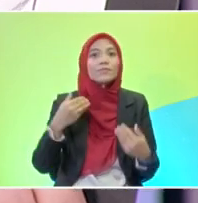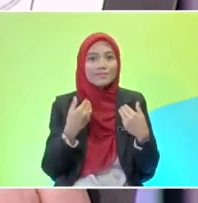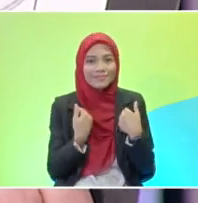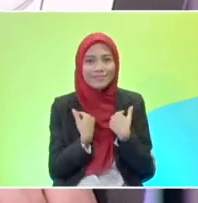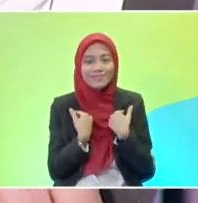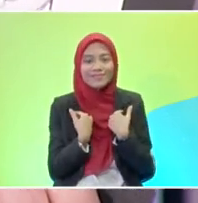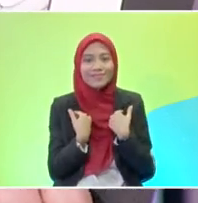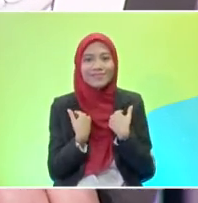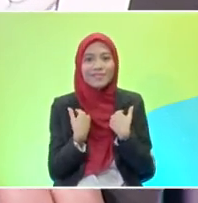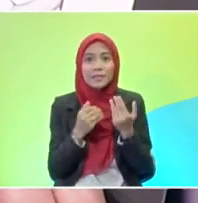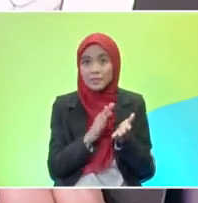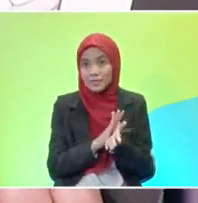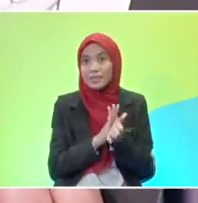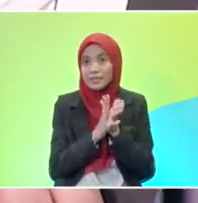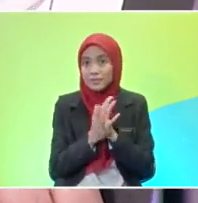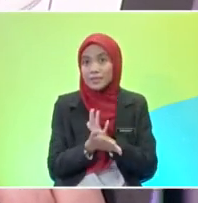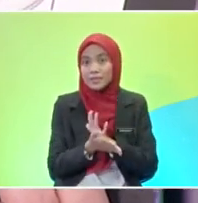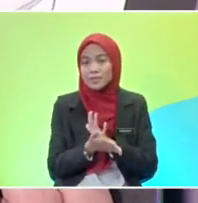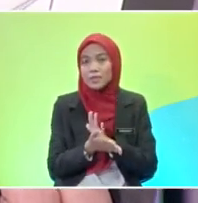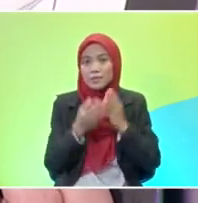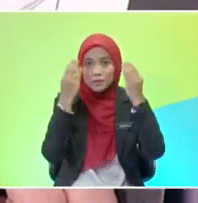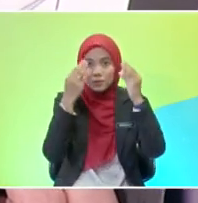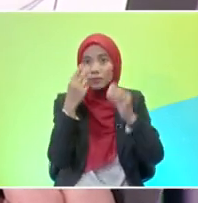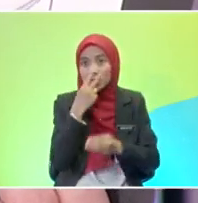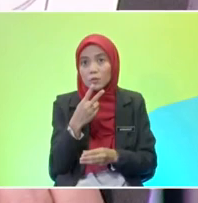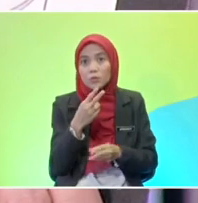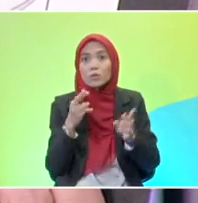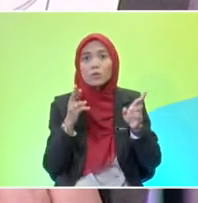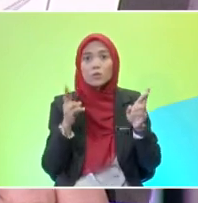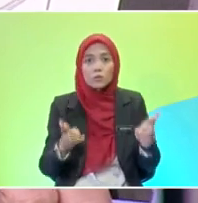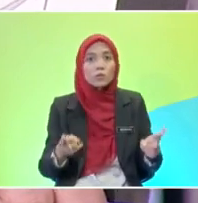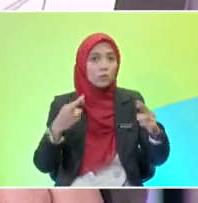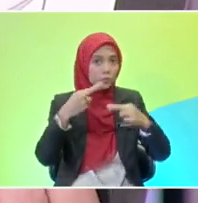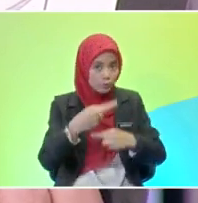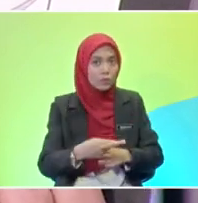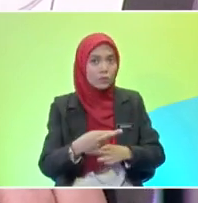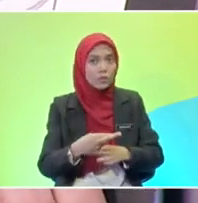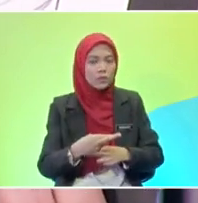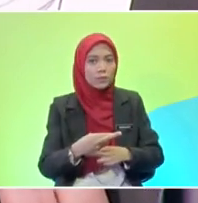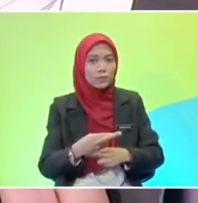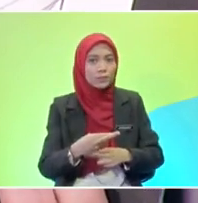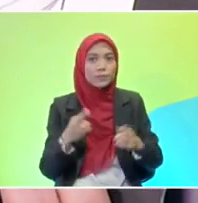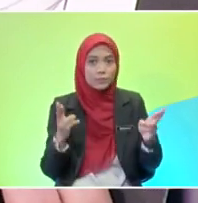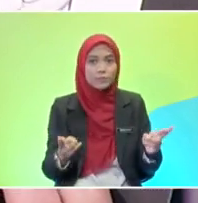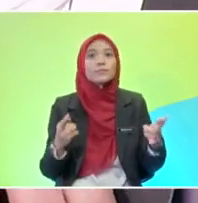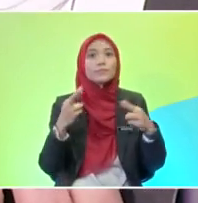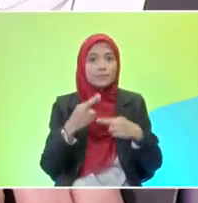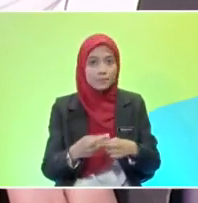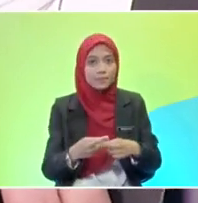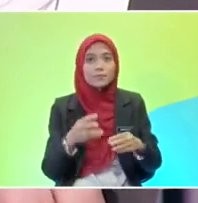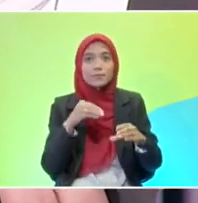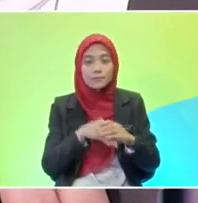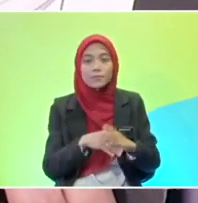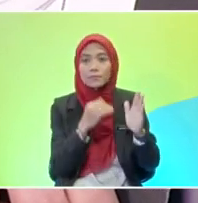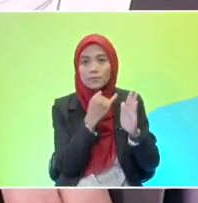jadi dari satu lagi sudut cute adalah ruang seimbang atau tak Ria Buatlah Karan ini